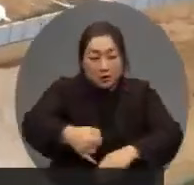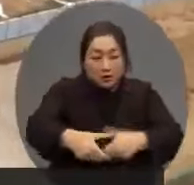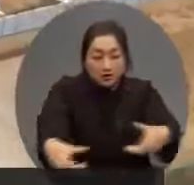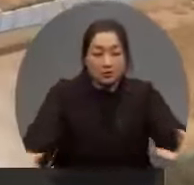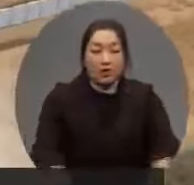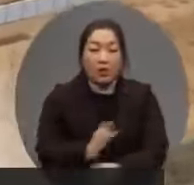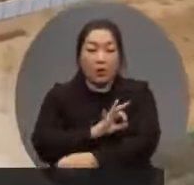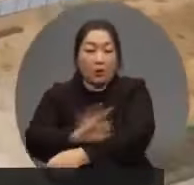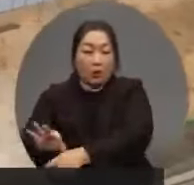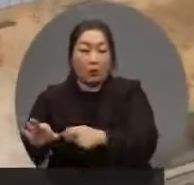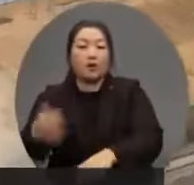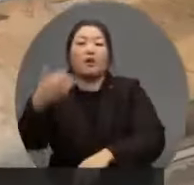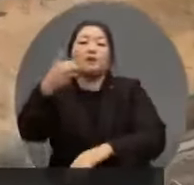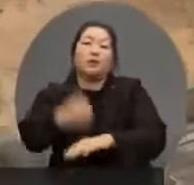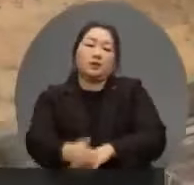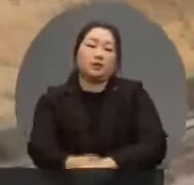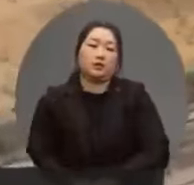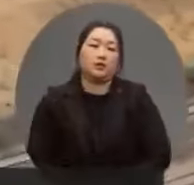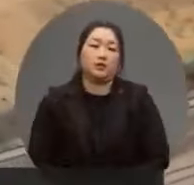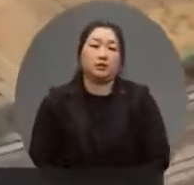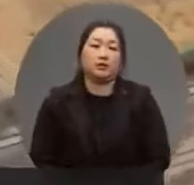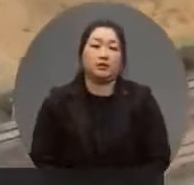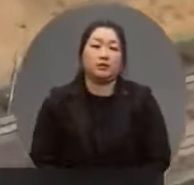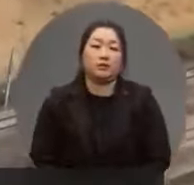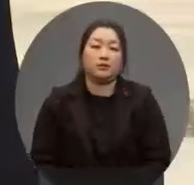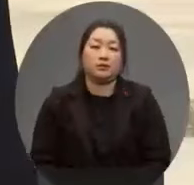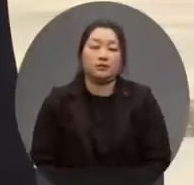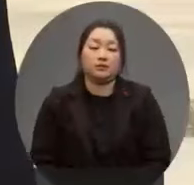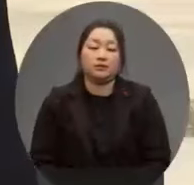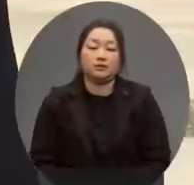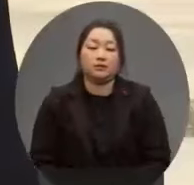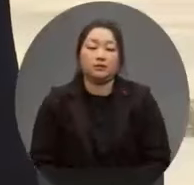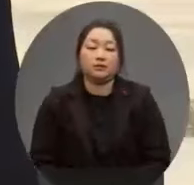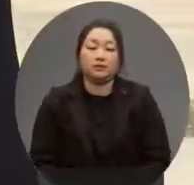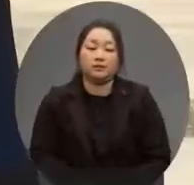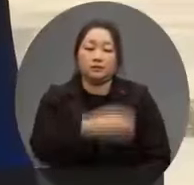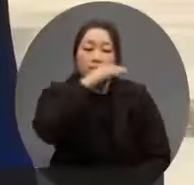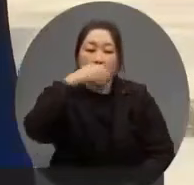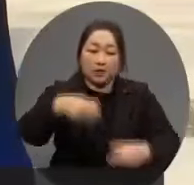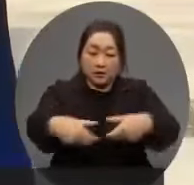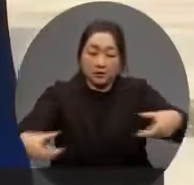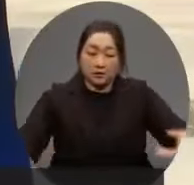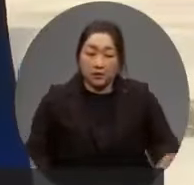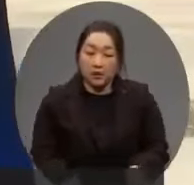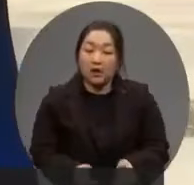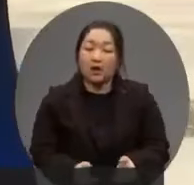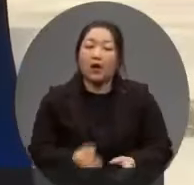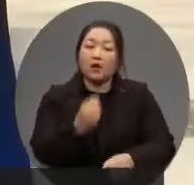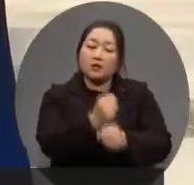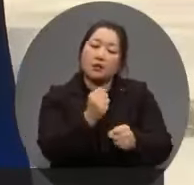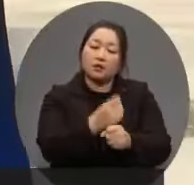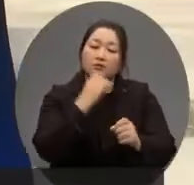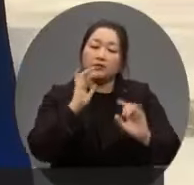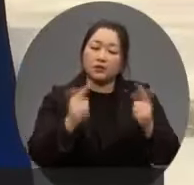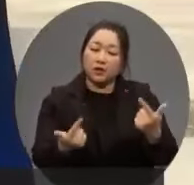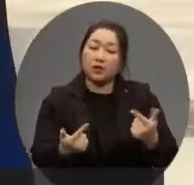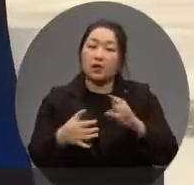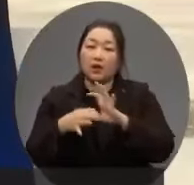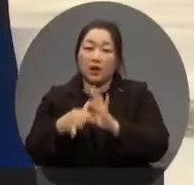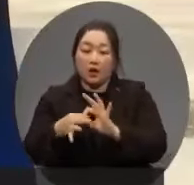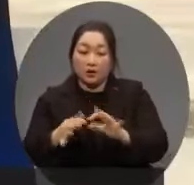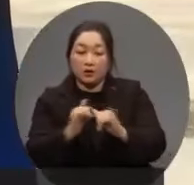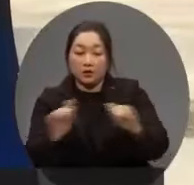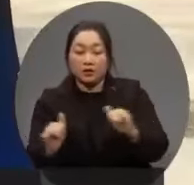클러스터인 오송의 마지막 단추를 끼우는 셈입니다. 제대로 된 클러스터는 단순히 생산뿐만 아니라